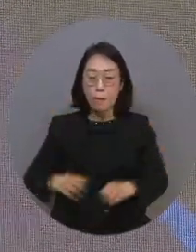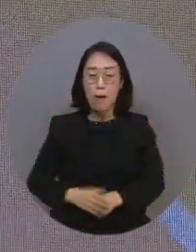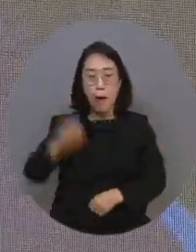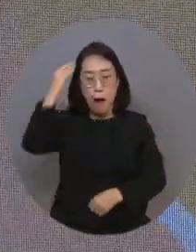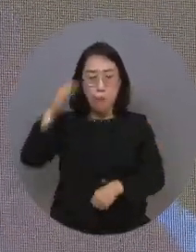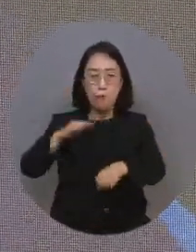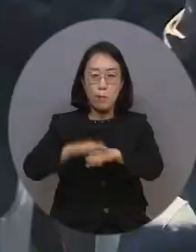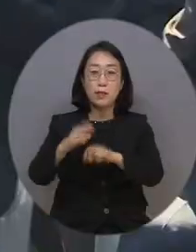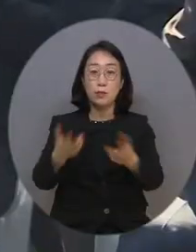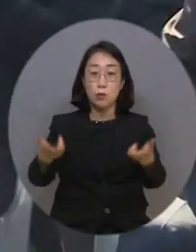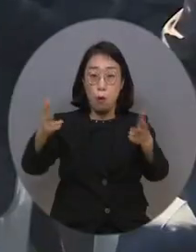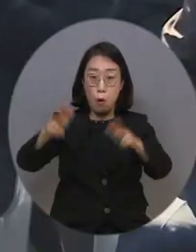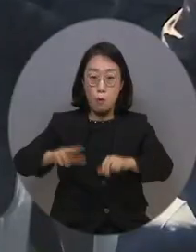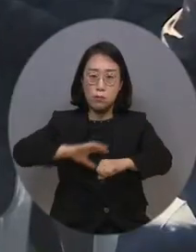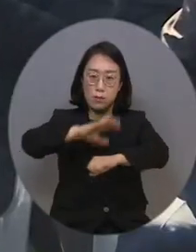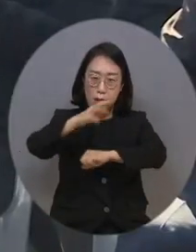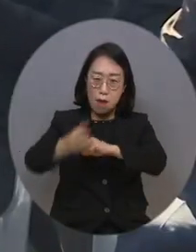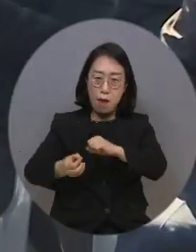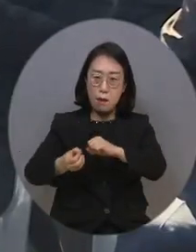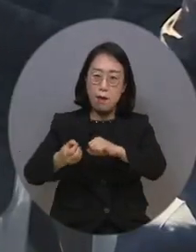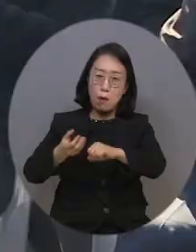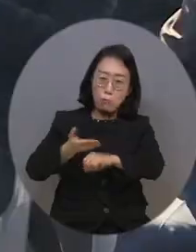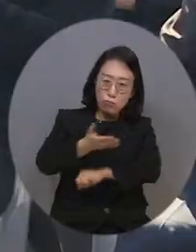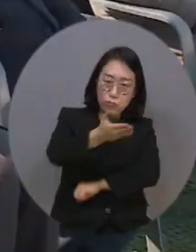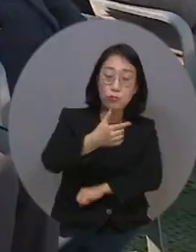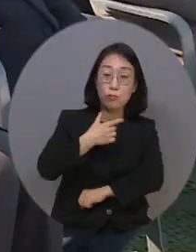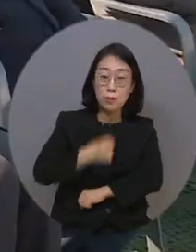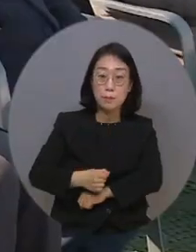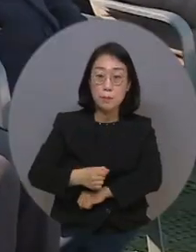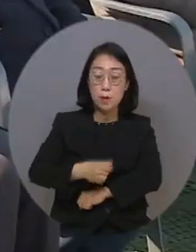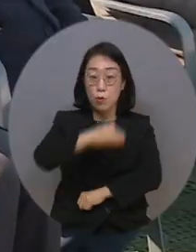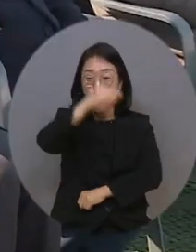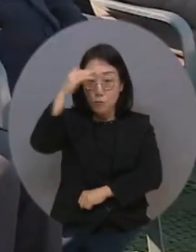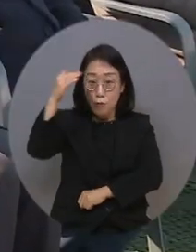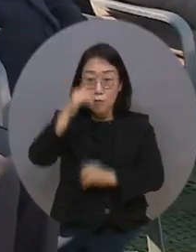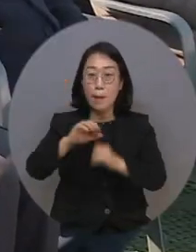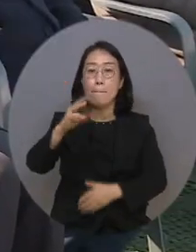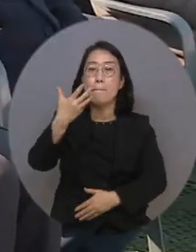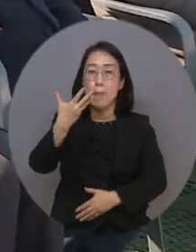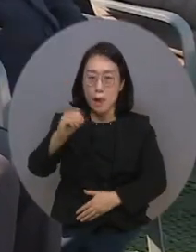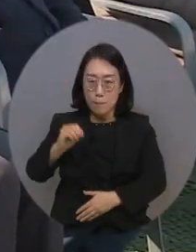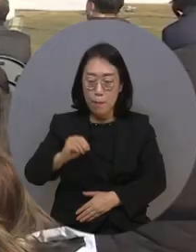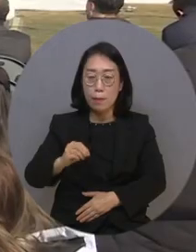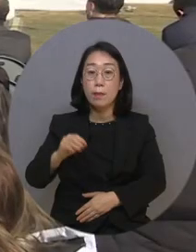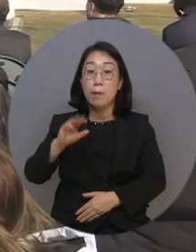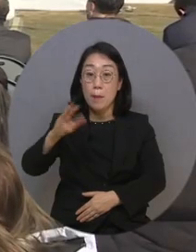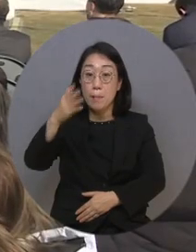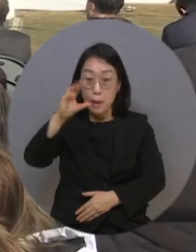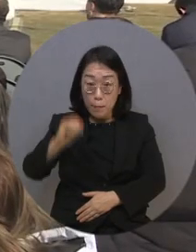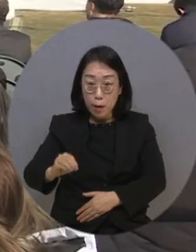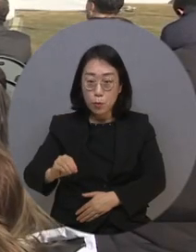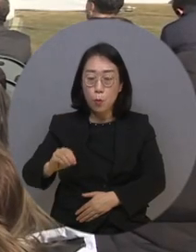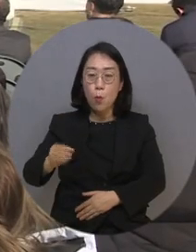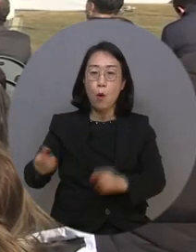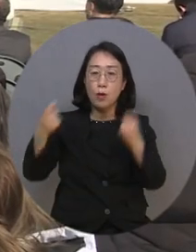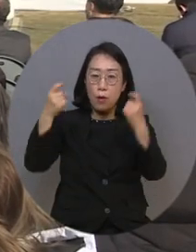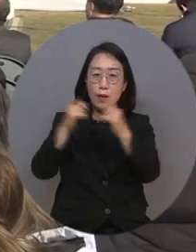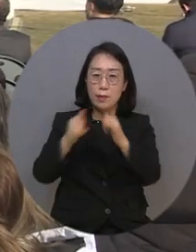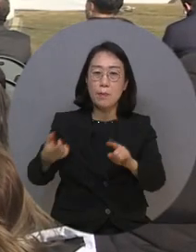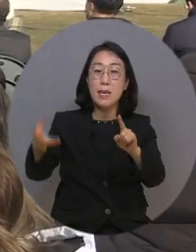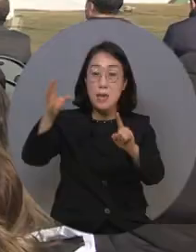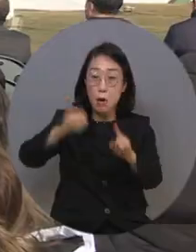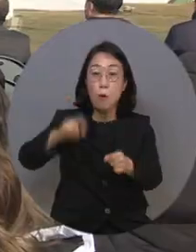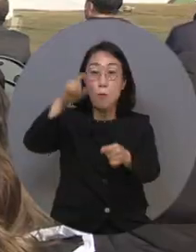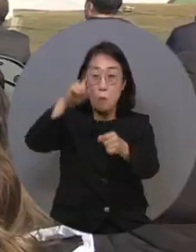세계화의 신호탄으로 관람객 800만 명 달성과 전남관광 1억명 시대를 열도록 도미 모두의 지혜를